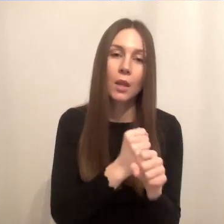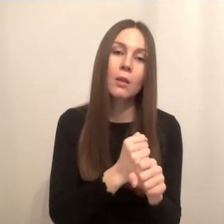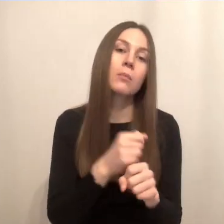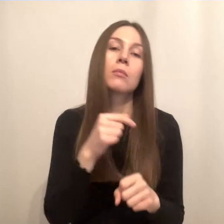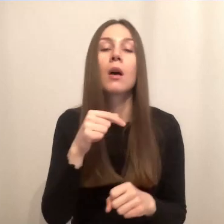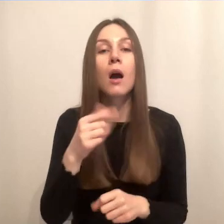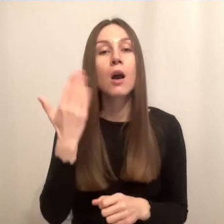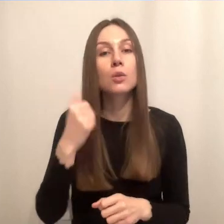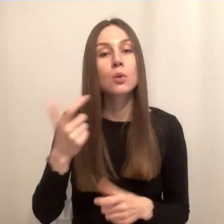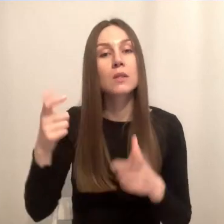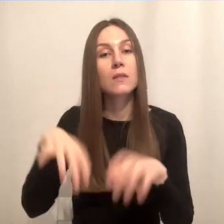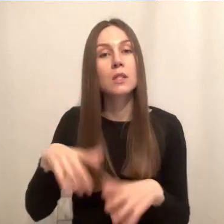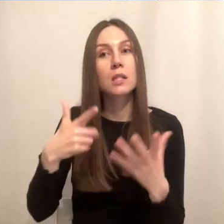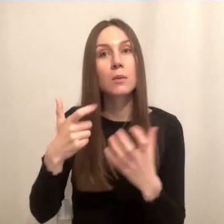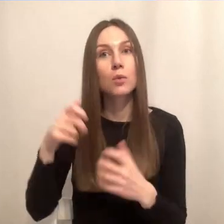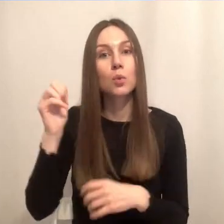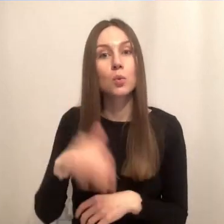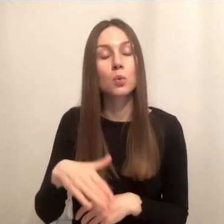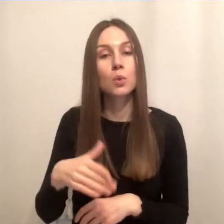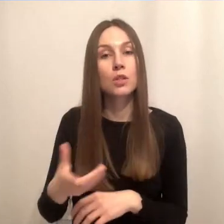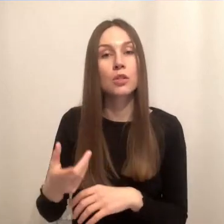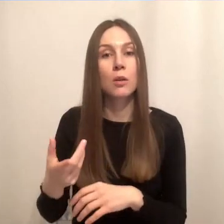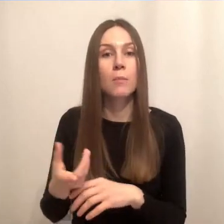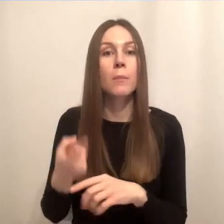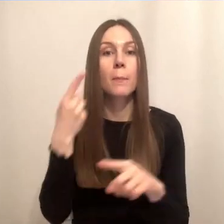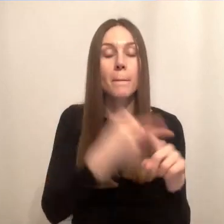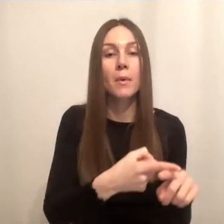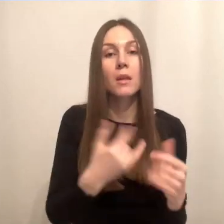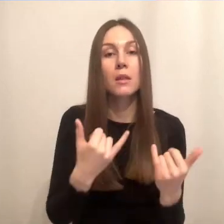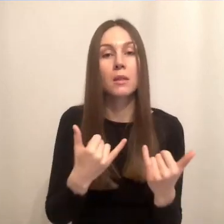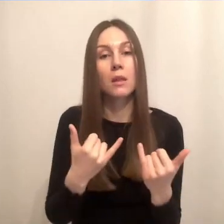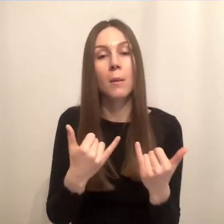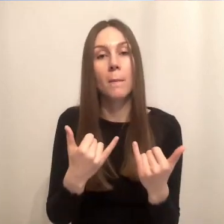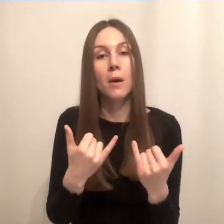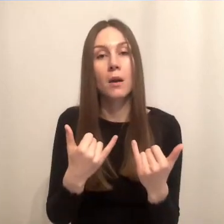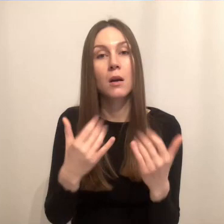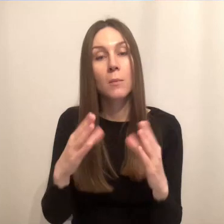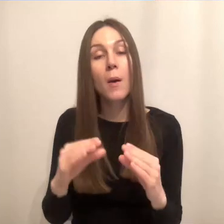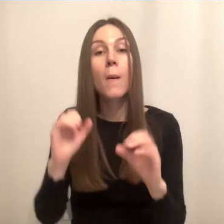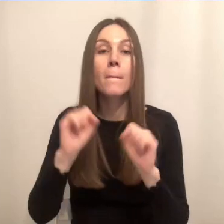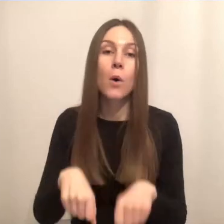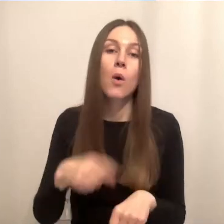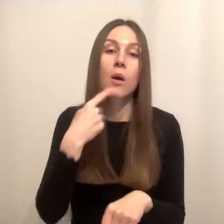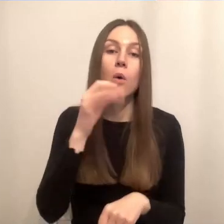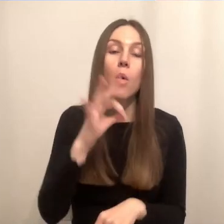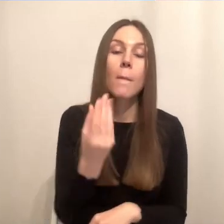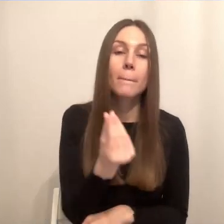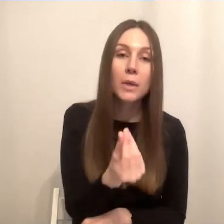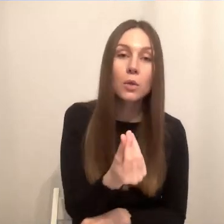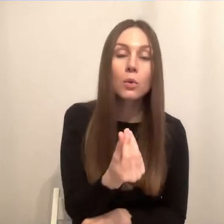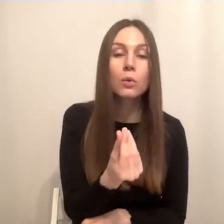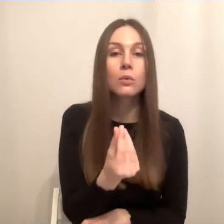lėšų virš 700 tūkstančių prisidėdavo, dabar 200 tūkstančių prisideda. Mes, kaip suprantam, galim kalbėti apie pinigus, galim ne, bet privalo